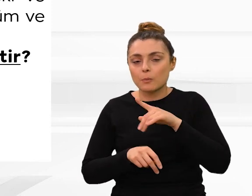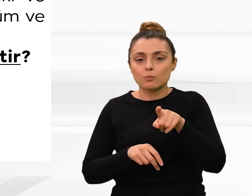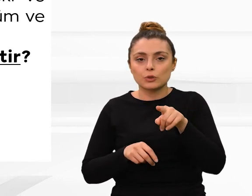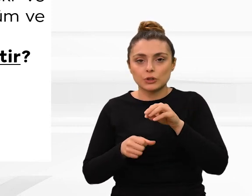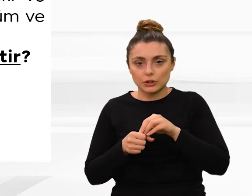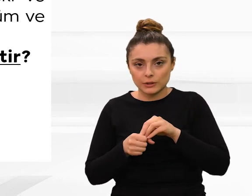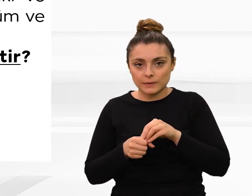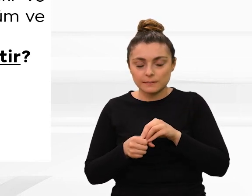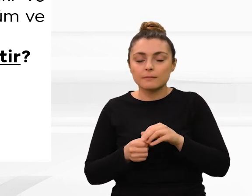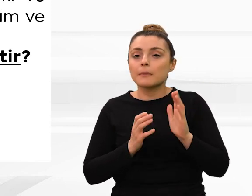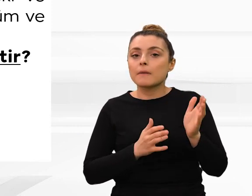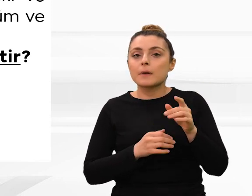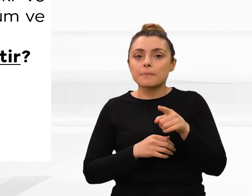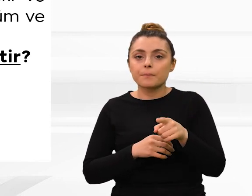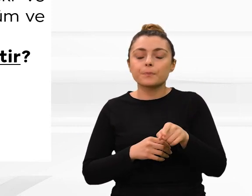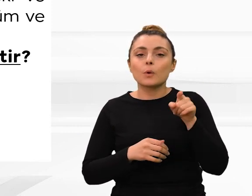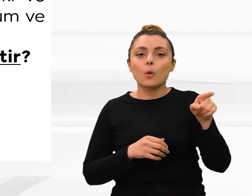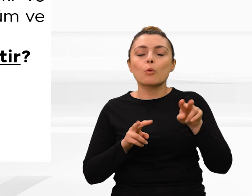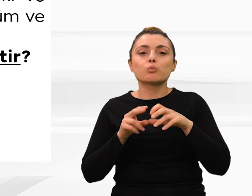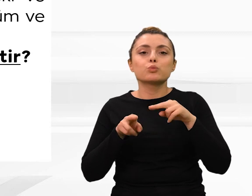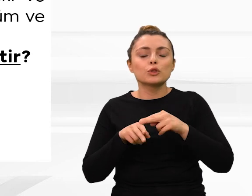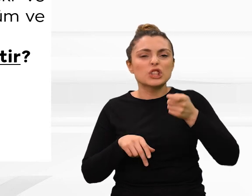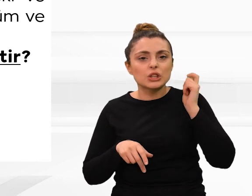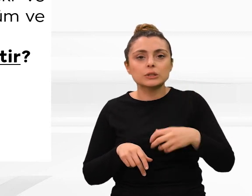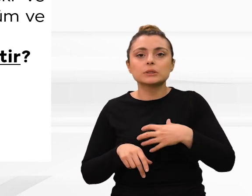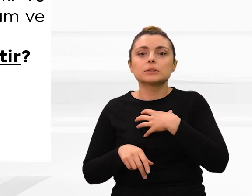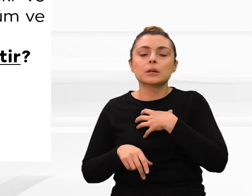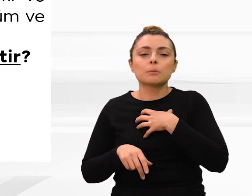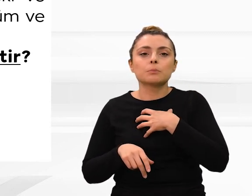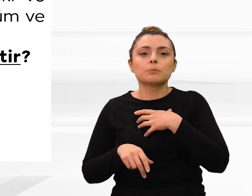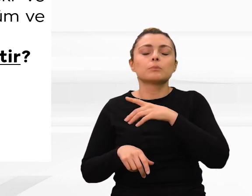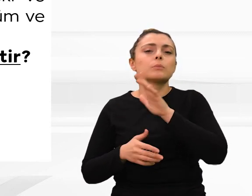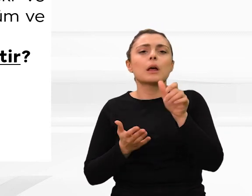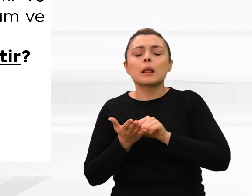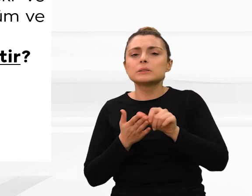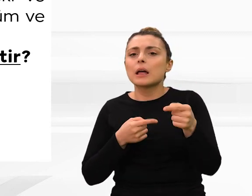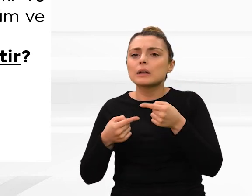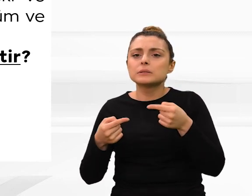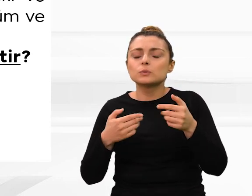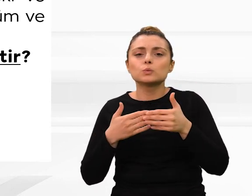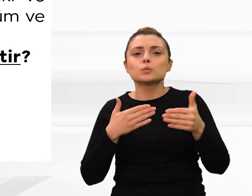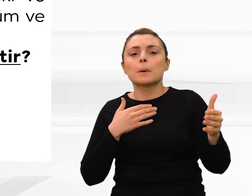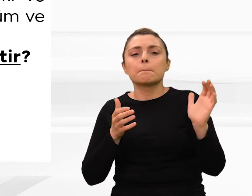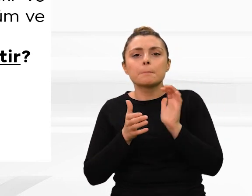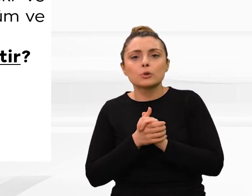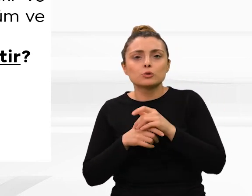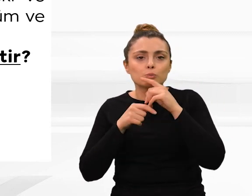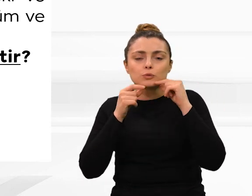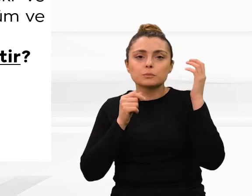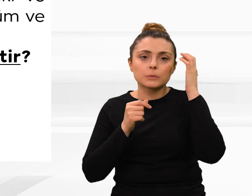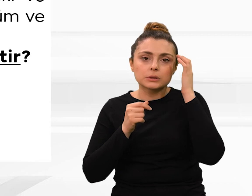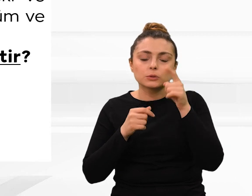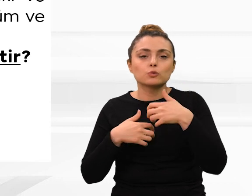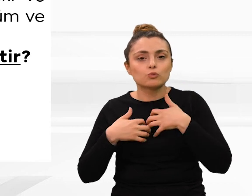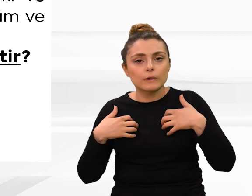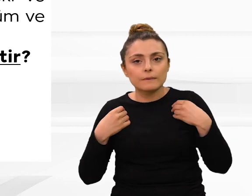sıfatının devam edelim Oo mülkün gerçek sahibi kutsal her türlü eksiklikten uzak barış ve esenliğin kaynağı